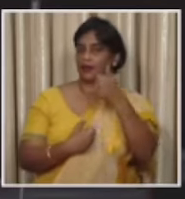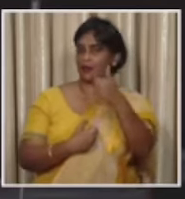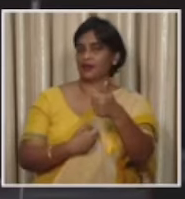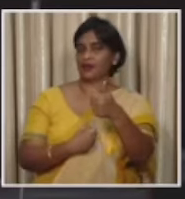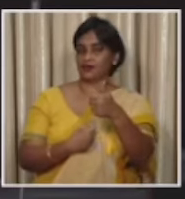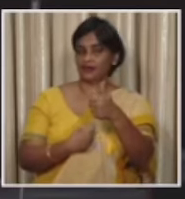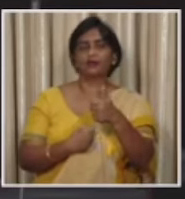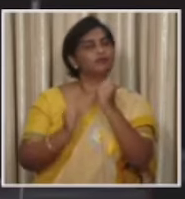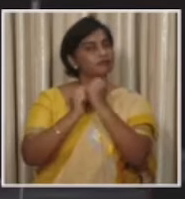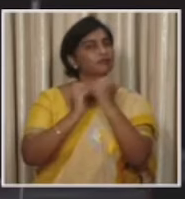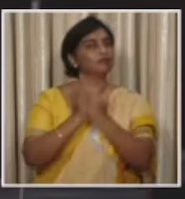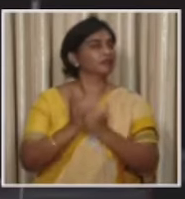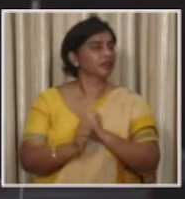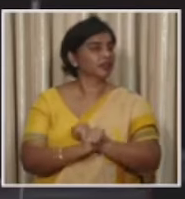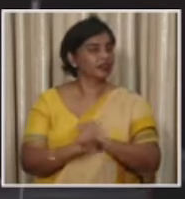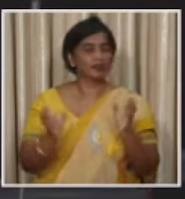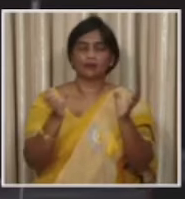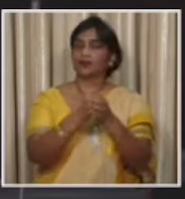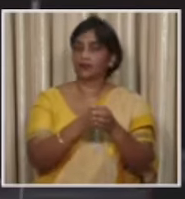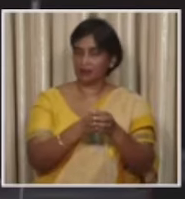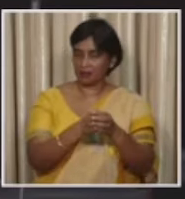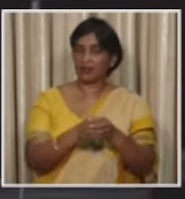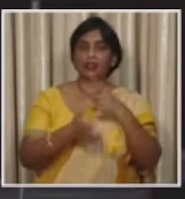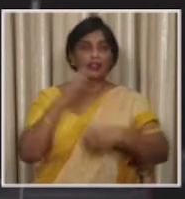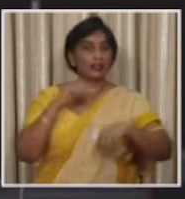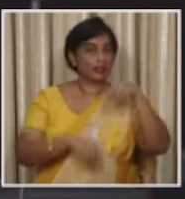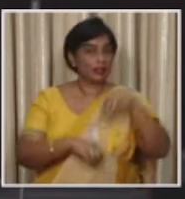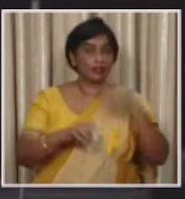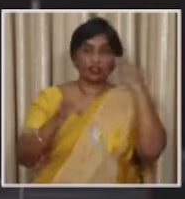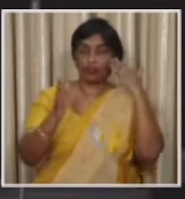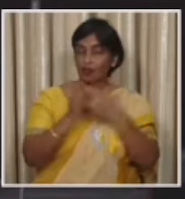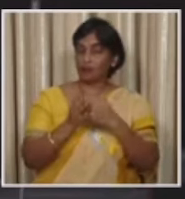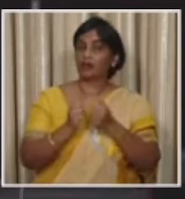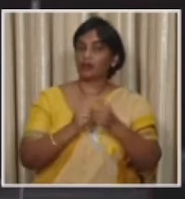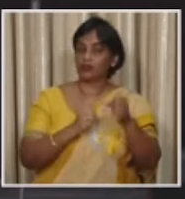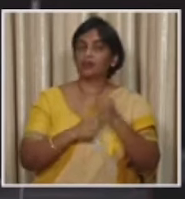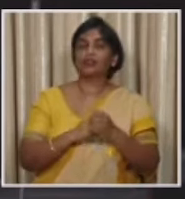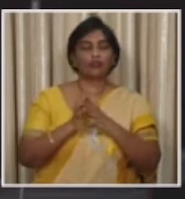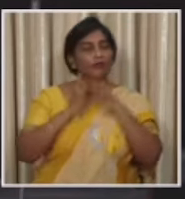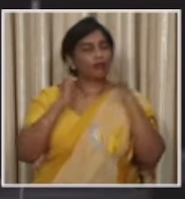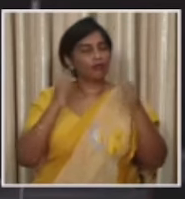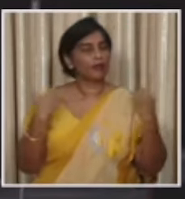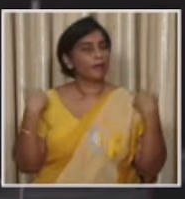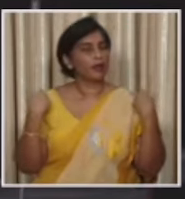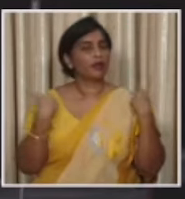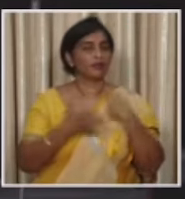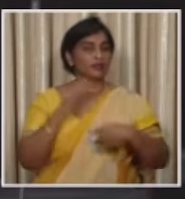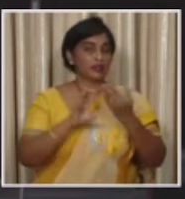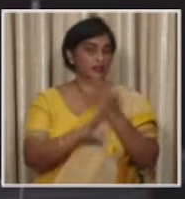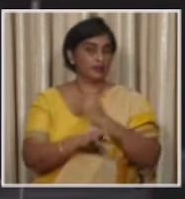තියෙනවා. වැඩපිළිවෙලක් නැති කණ්ඩායමක් දේශපාලන අරමුණු ඉටු කරගන්න ගොඩාක් මහන්සි වෙනවා චන්දර